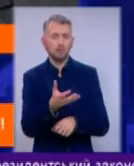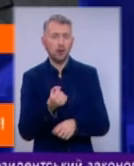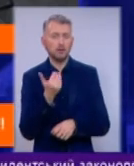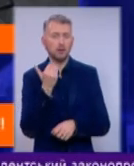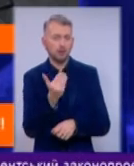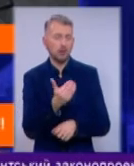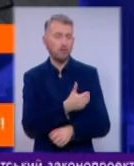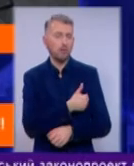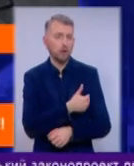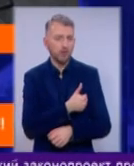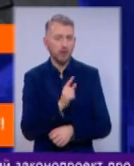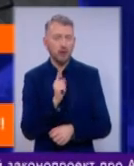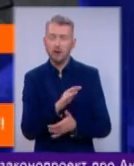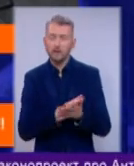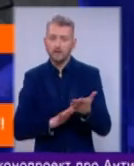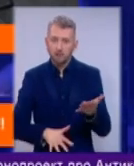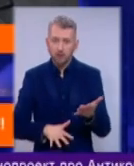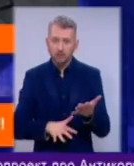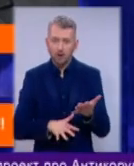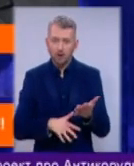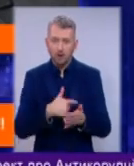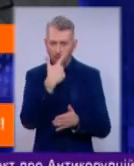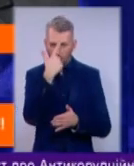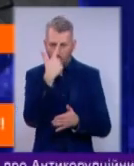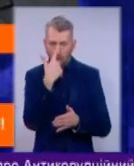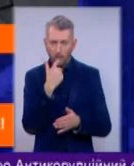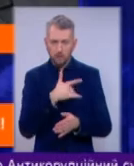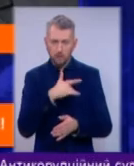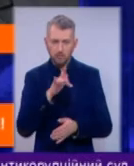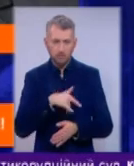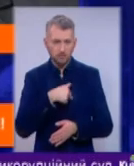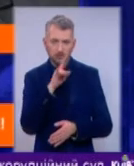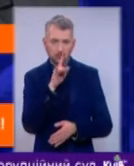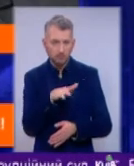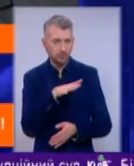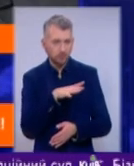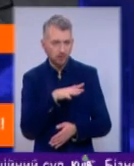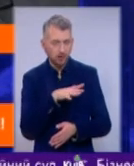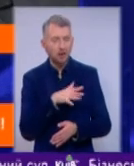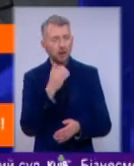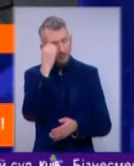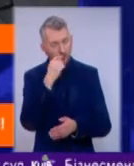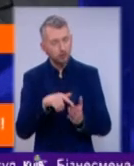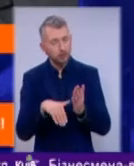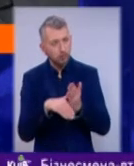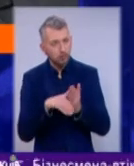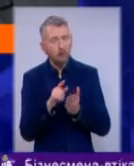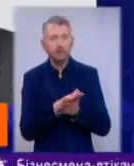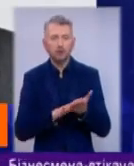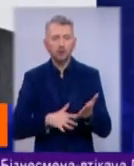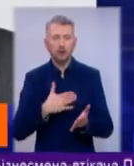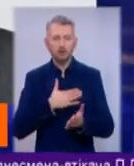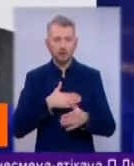їхні побажання, але вибачте, ультиматум вони не можуть нам ставити, тому що ми дякуємо за допомогу, але вибачте, суверенне